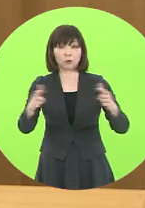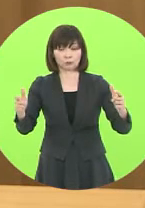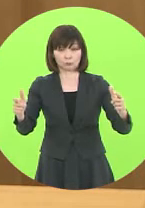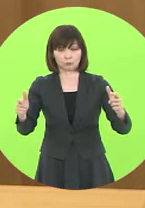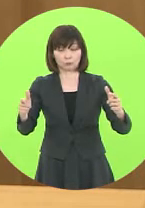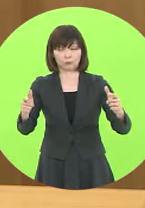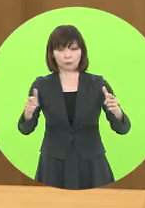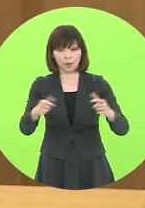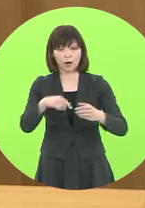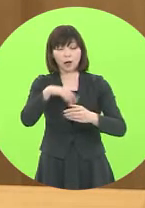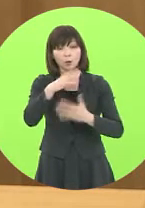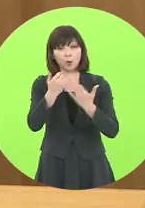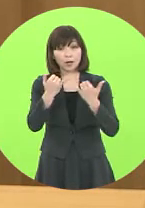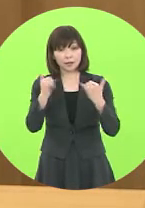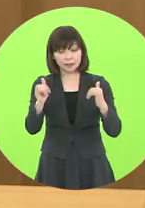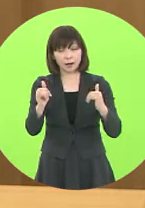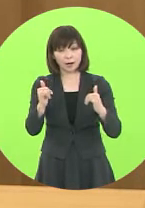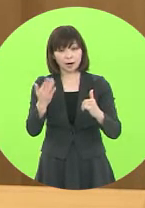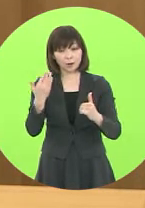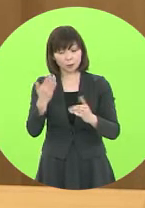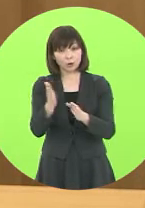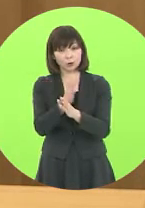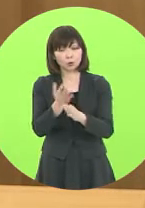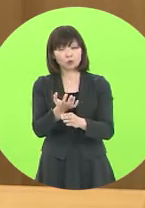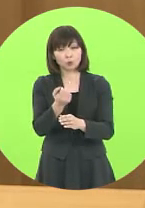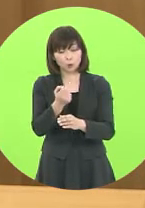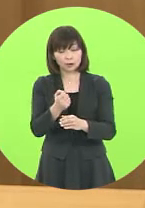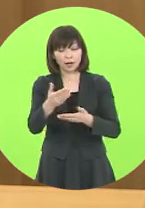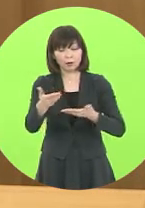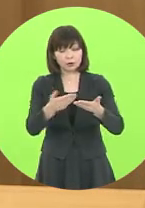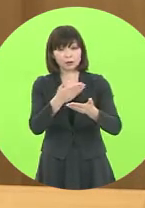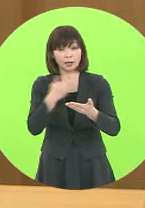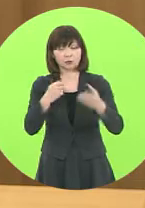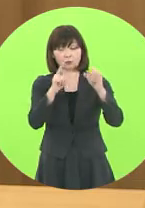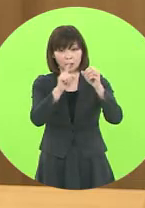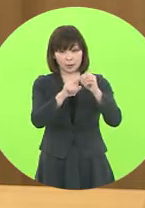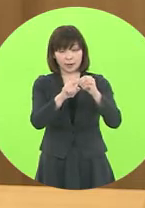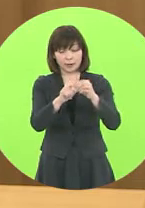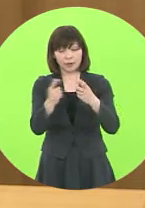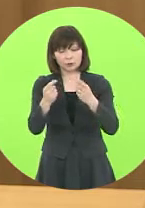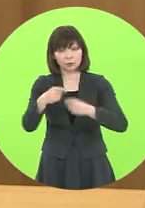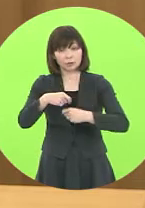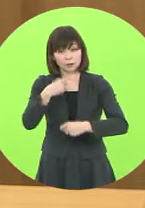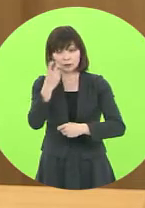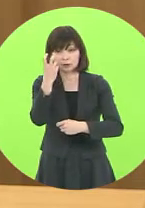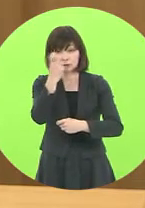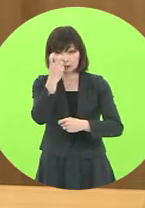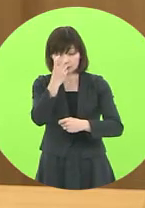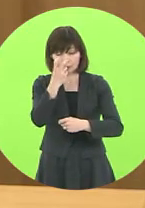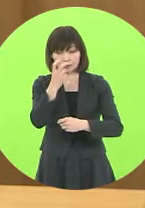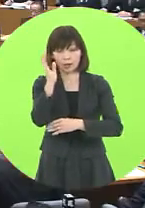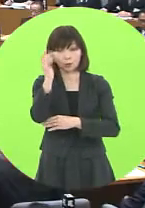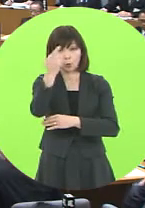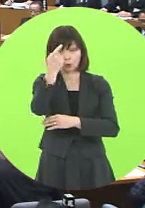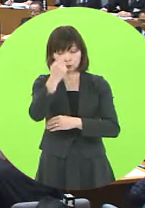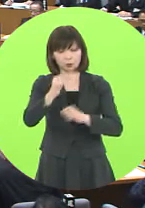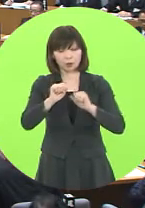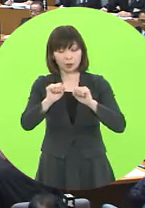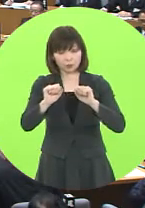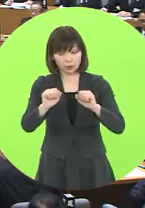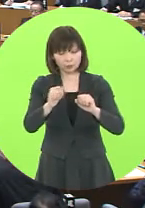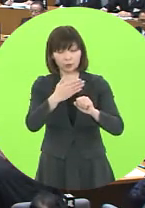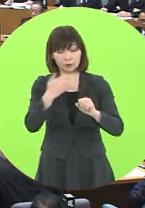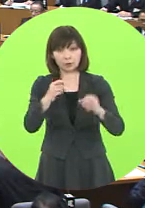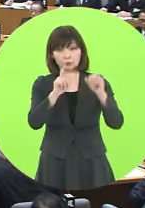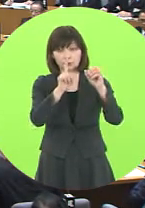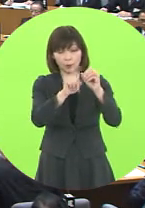裕を持って更新を行えるよう、また適正な認知機能検査や高齢者講習を実施できるようにするため、どう取り